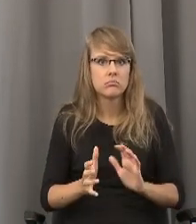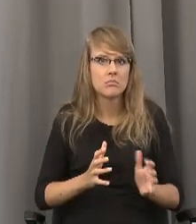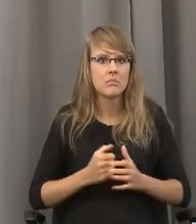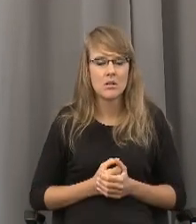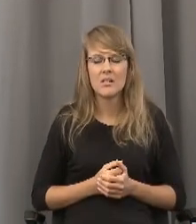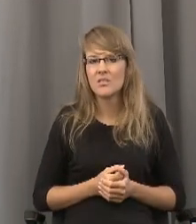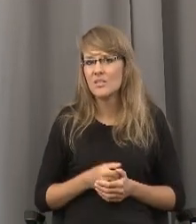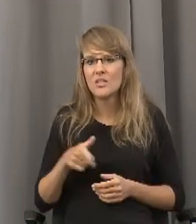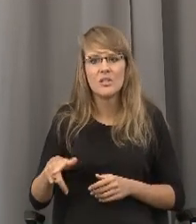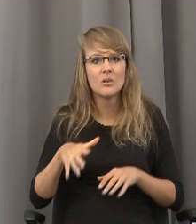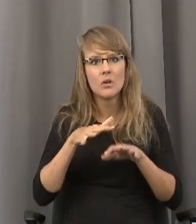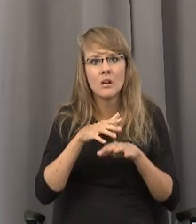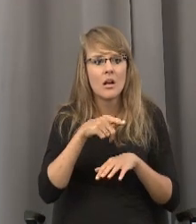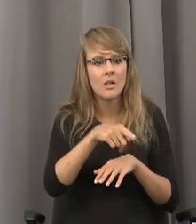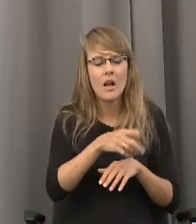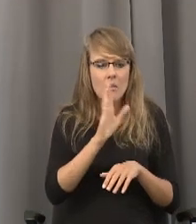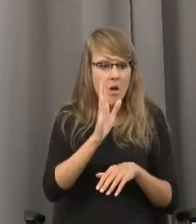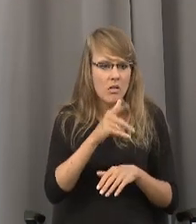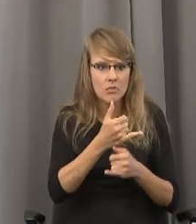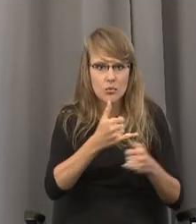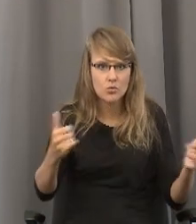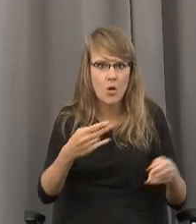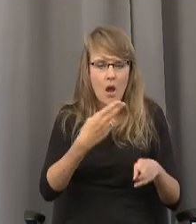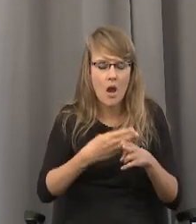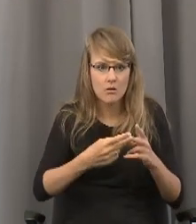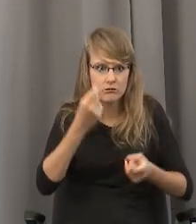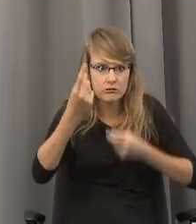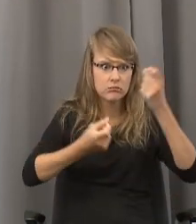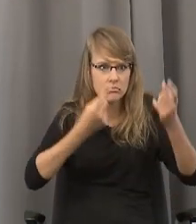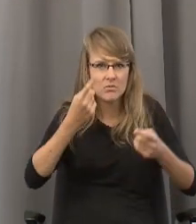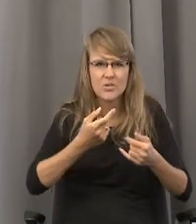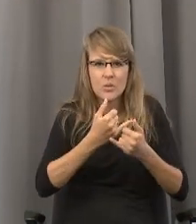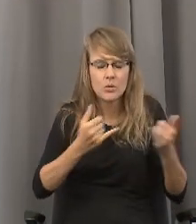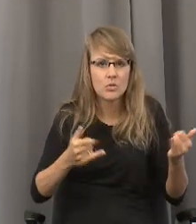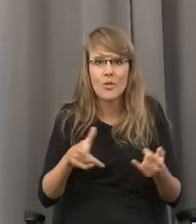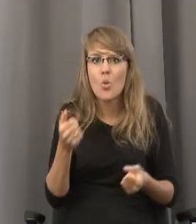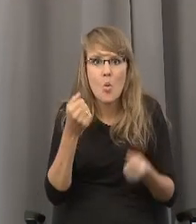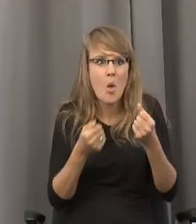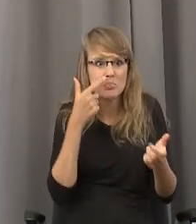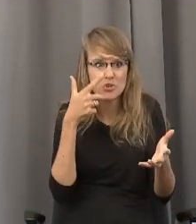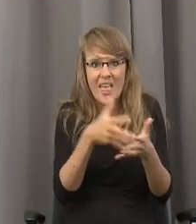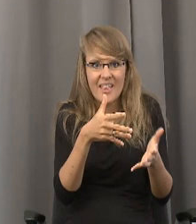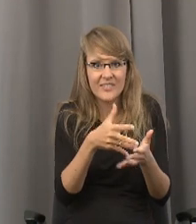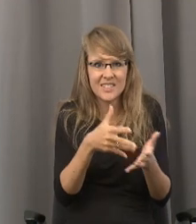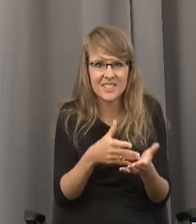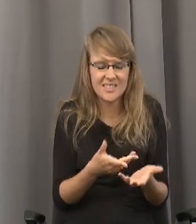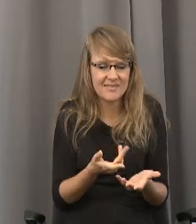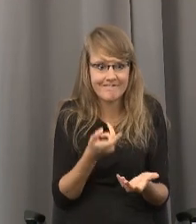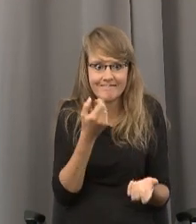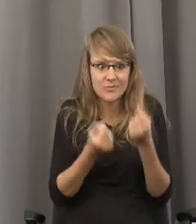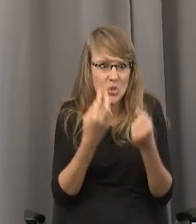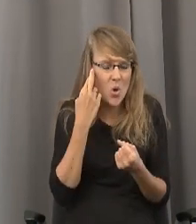jest mnóstwo różnych objawów psychopatologicznych. Mnóstwo objawów nieprzewidywalnych, objawów